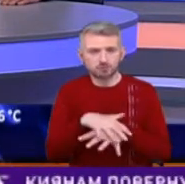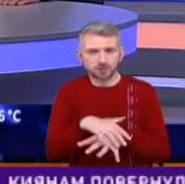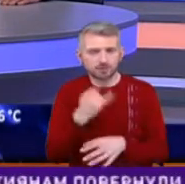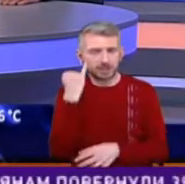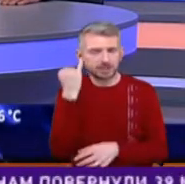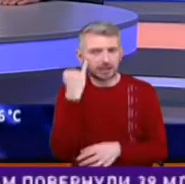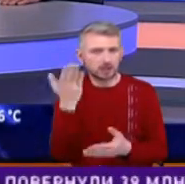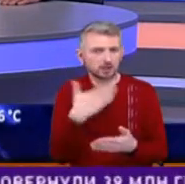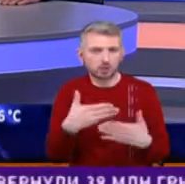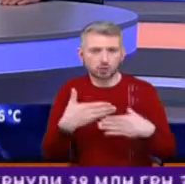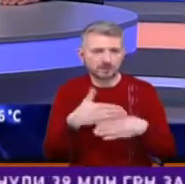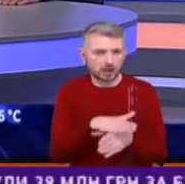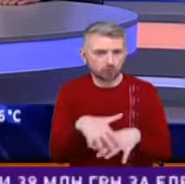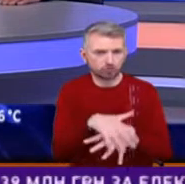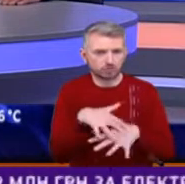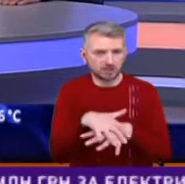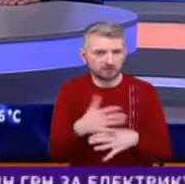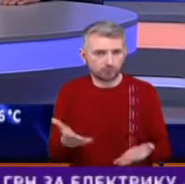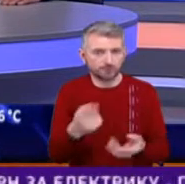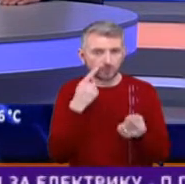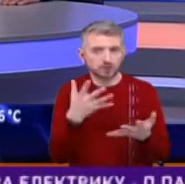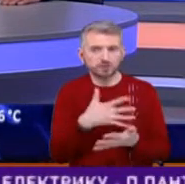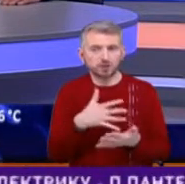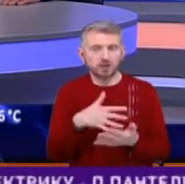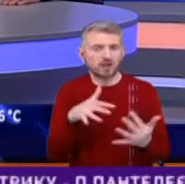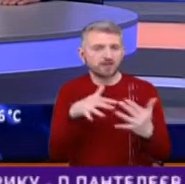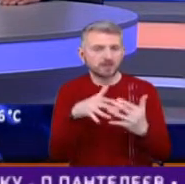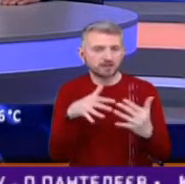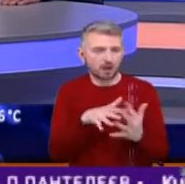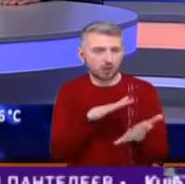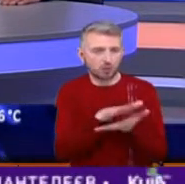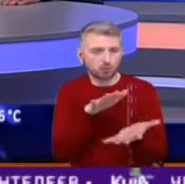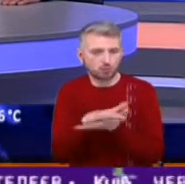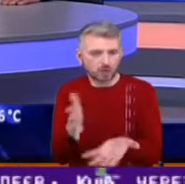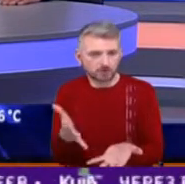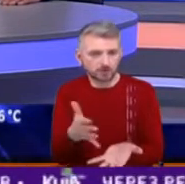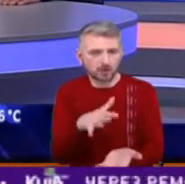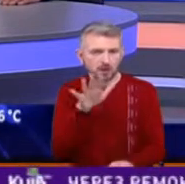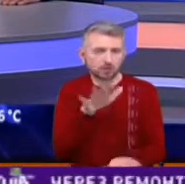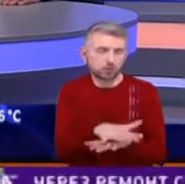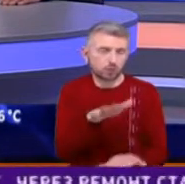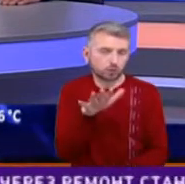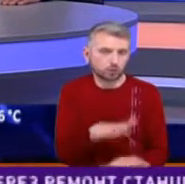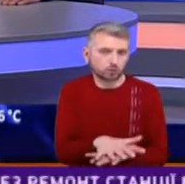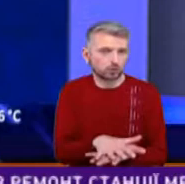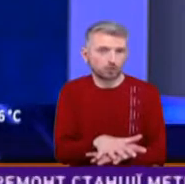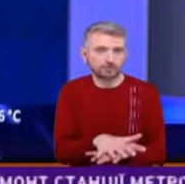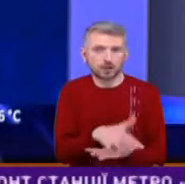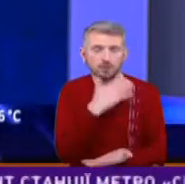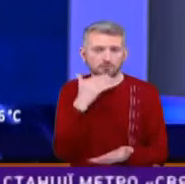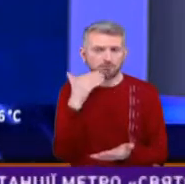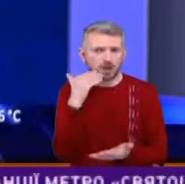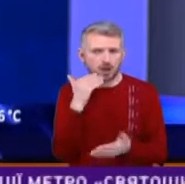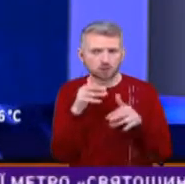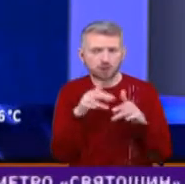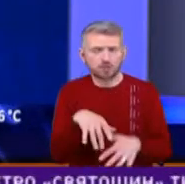які розділяють суспільство. Очевидна війна компроматів, тобто брудно. Багато кампаній, до